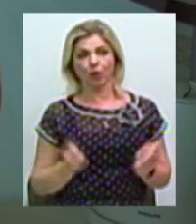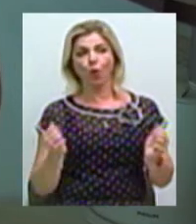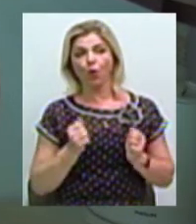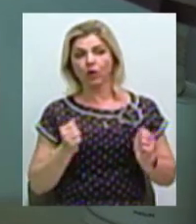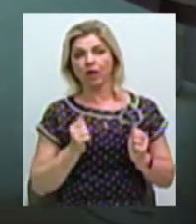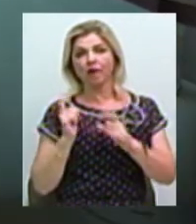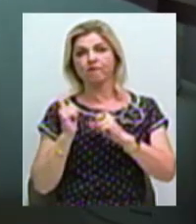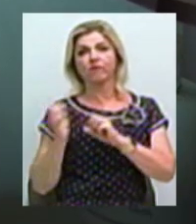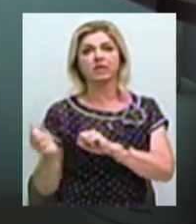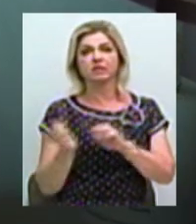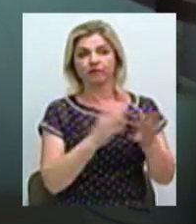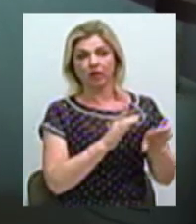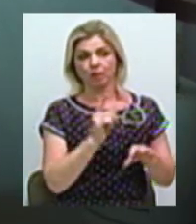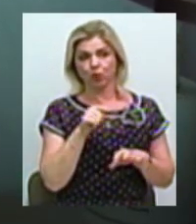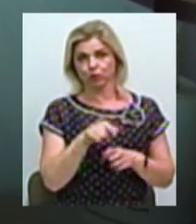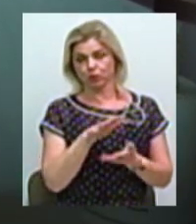син приїхав, забрав продукти.